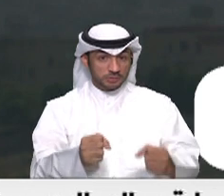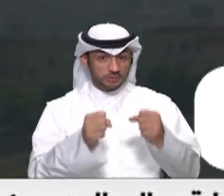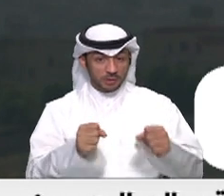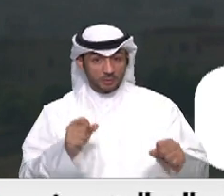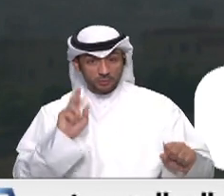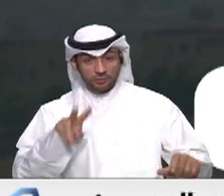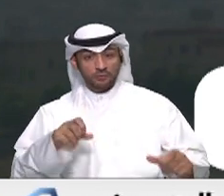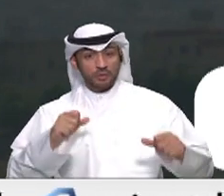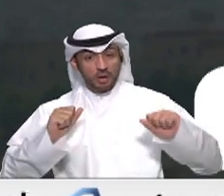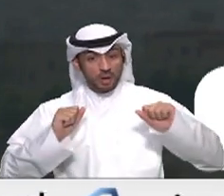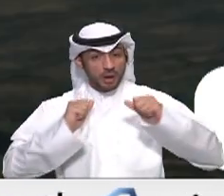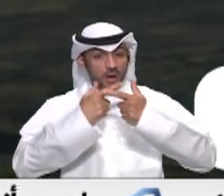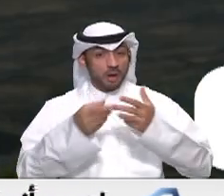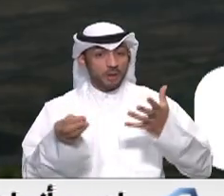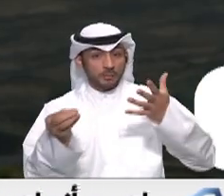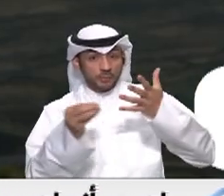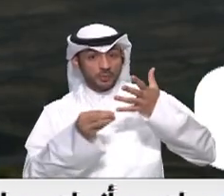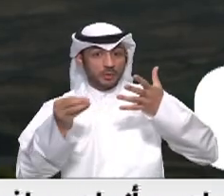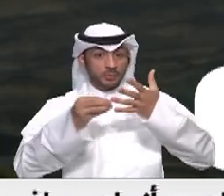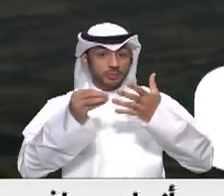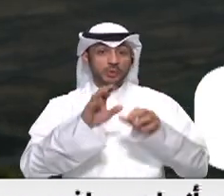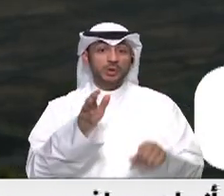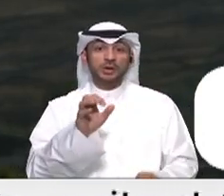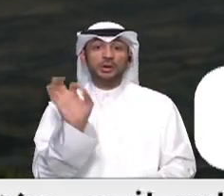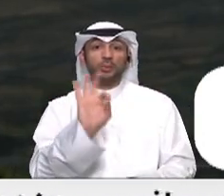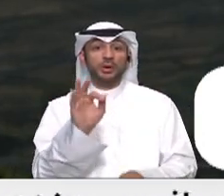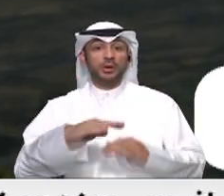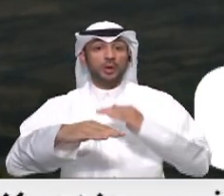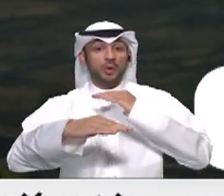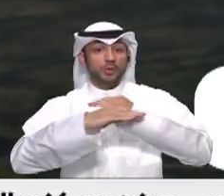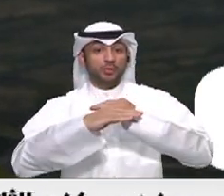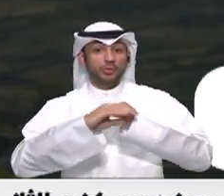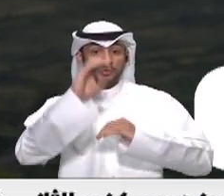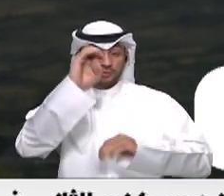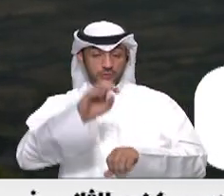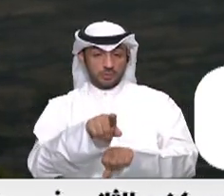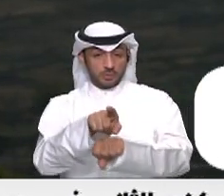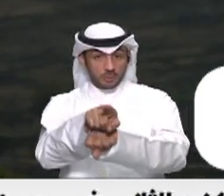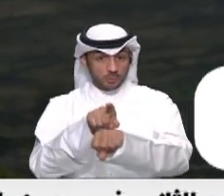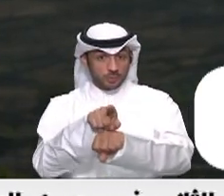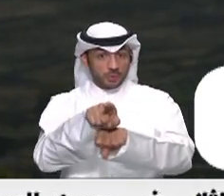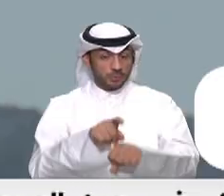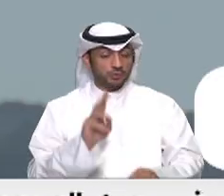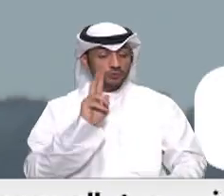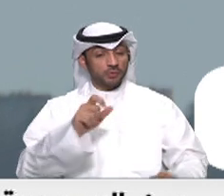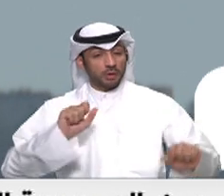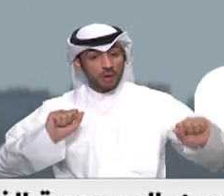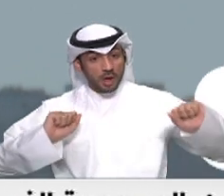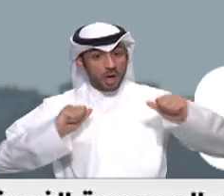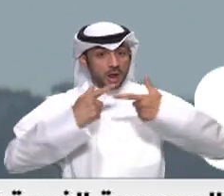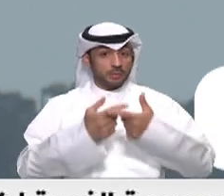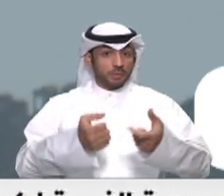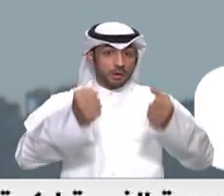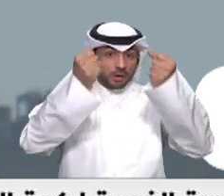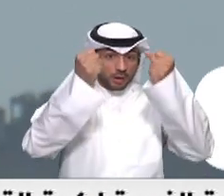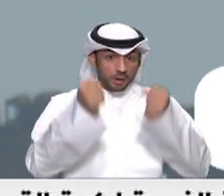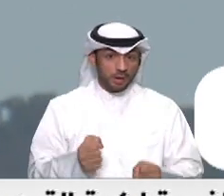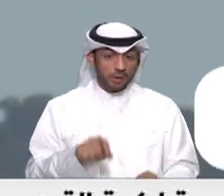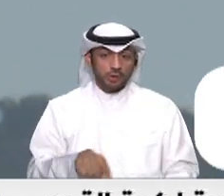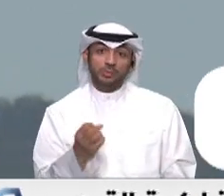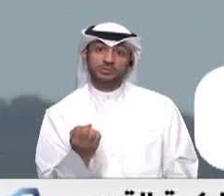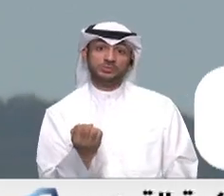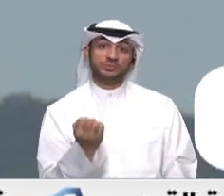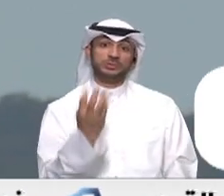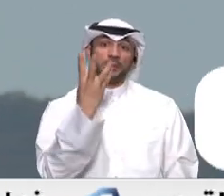عن سلسلة عمليات برية على الحدود الجنوبية، استمرت هذه الاشتباكات في بلدة عتا الشعب صباح